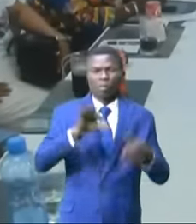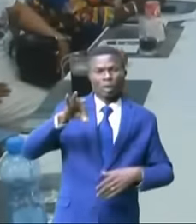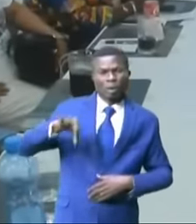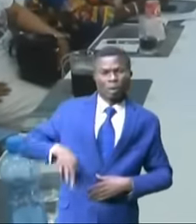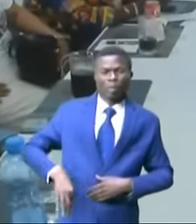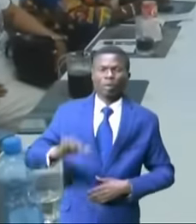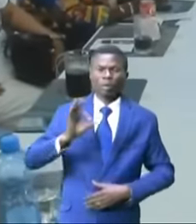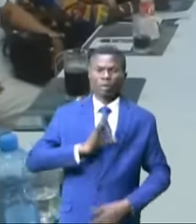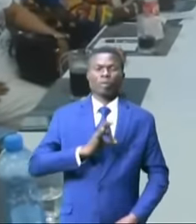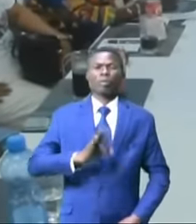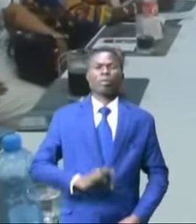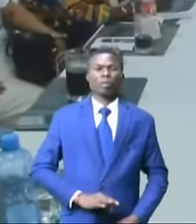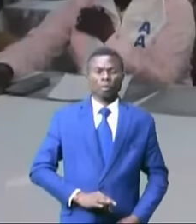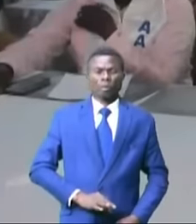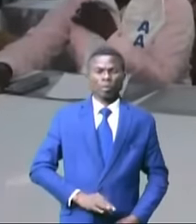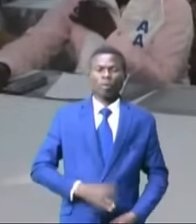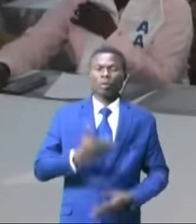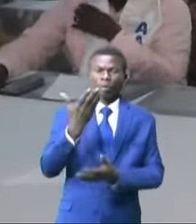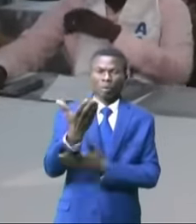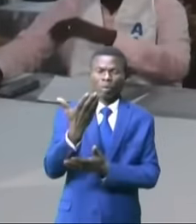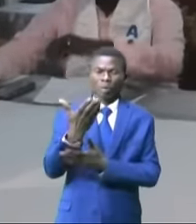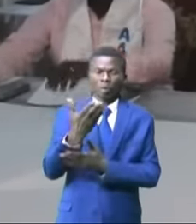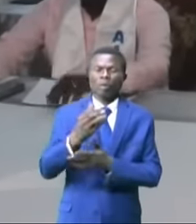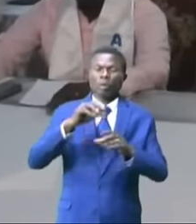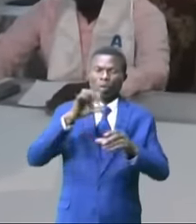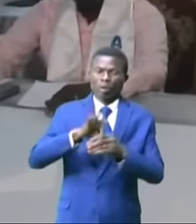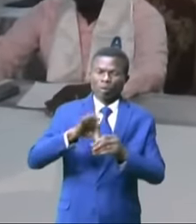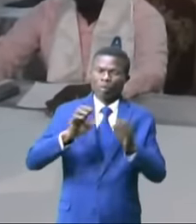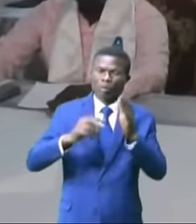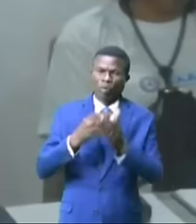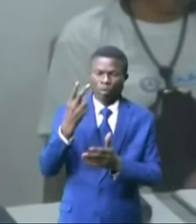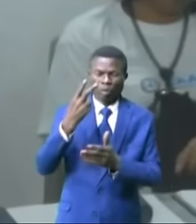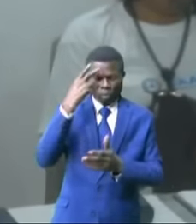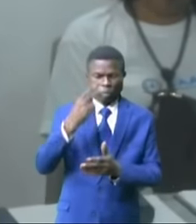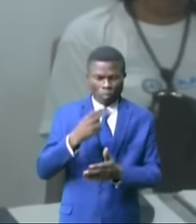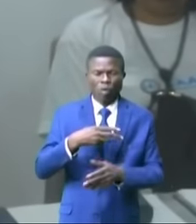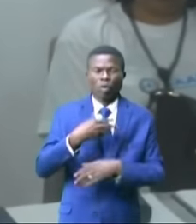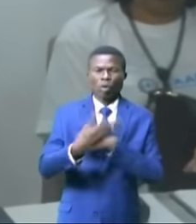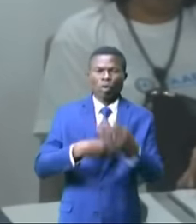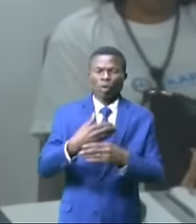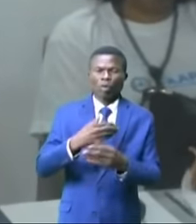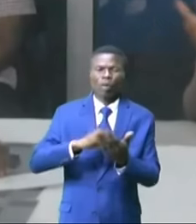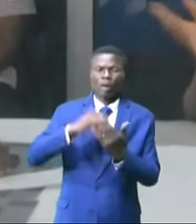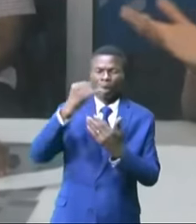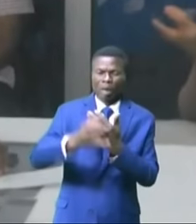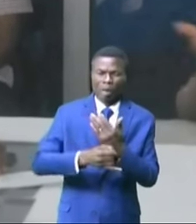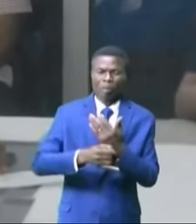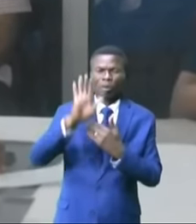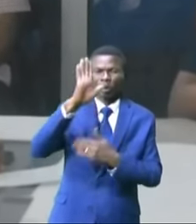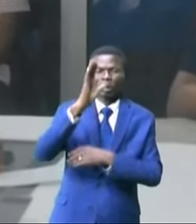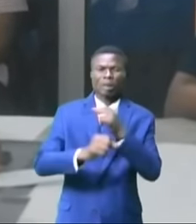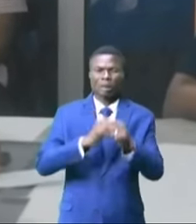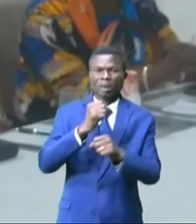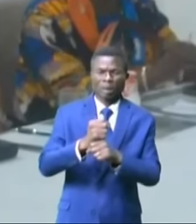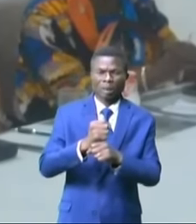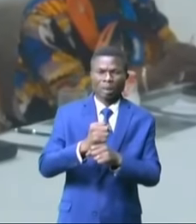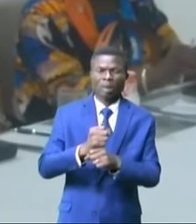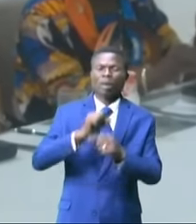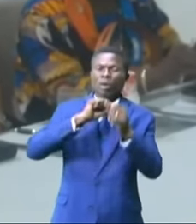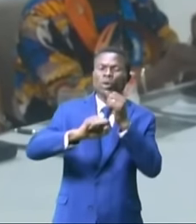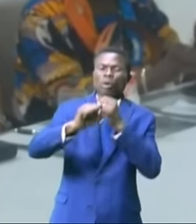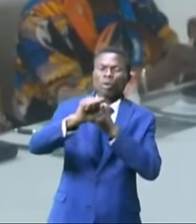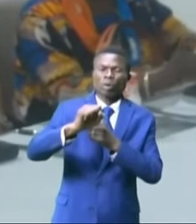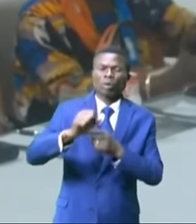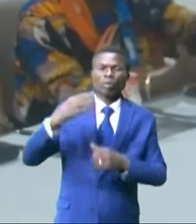Félix Antoine Tshisekedi qui sollicite un second mandat pour consolider les acquis de son premier quinquennat. Visiblement galvanisé,